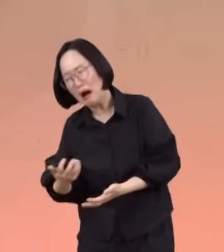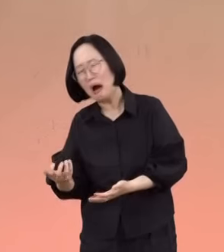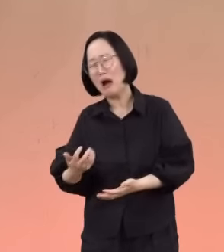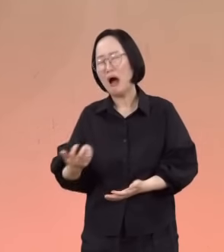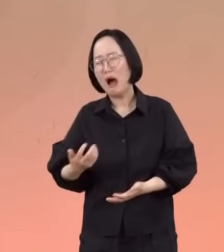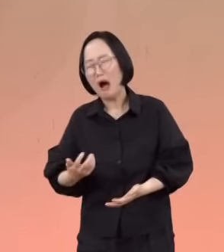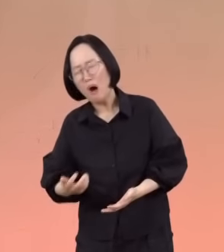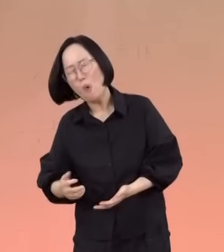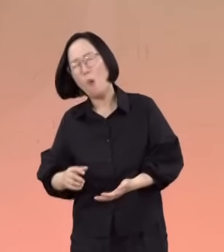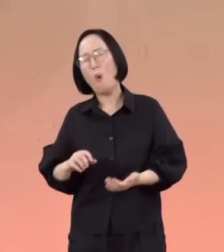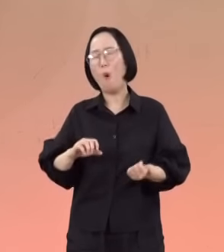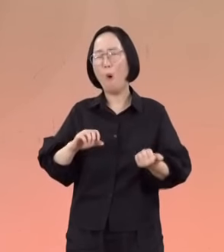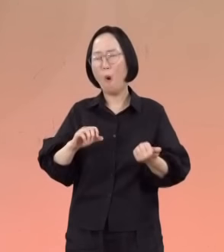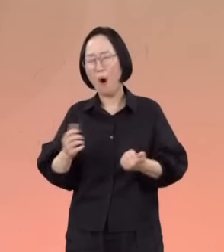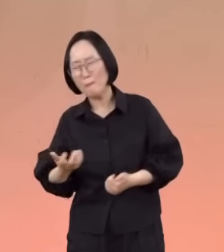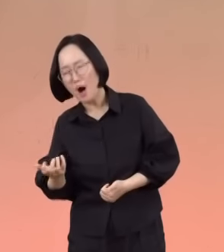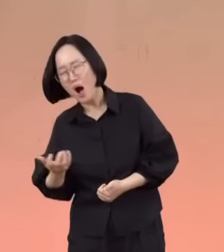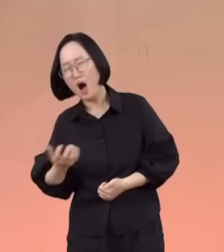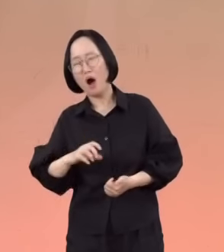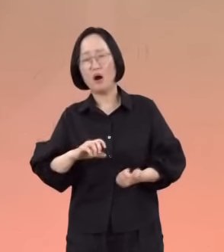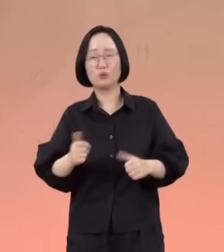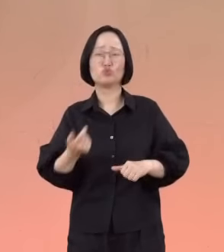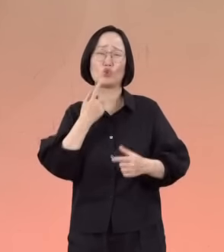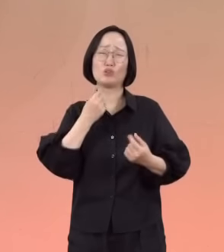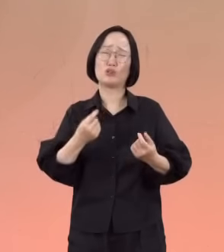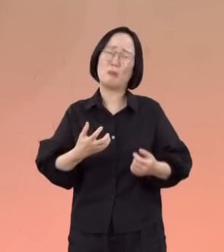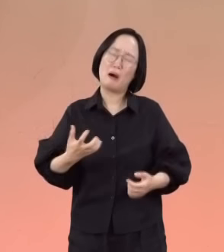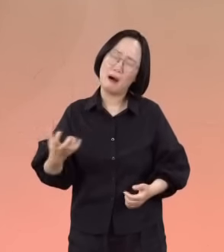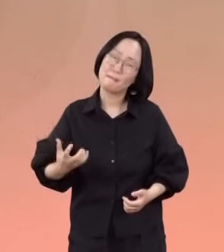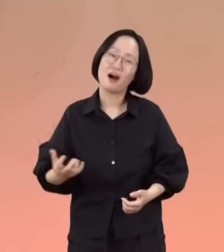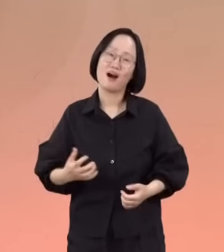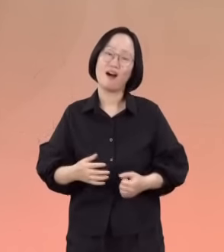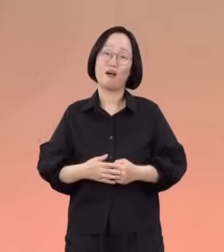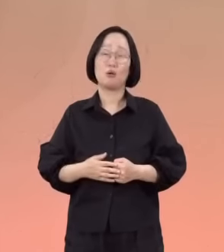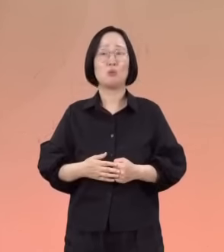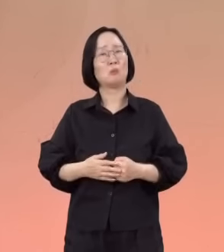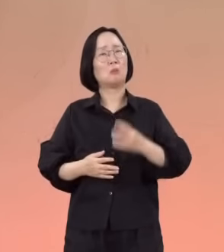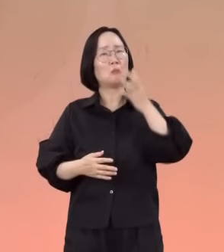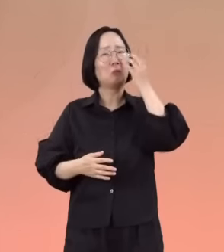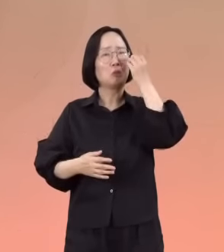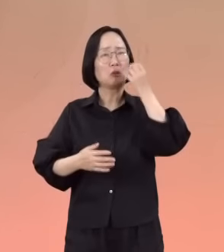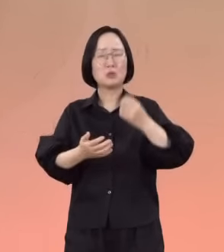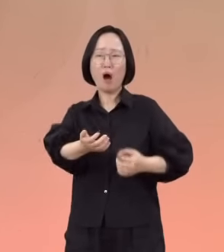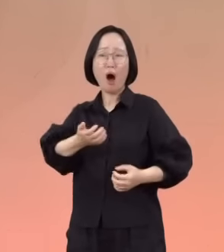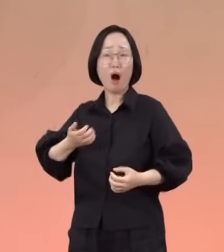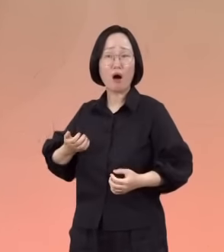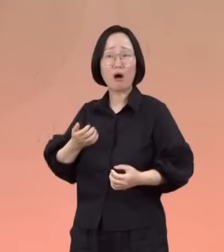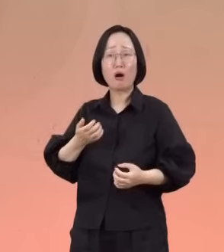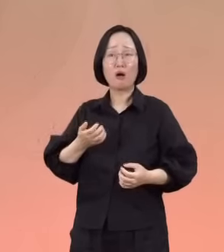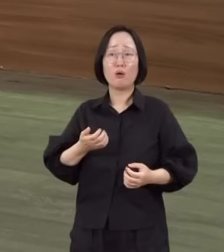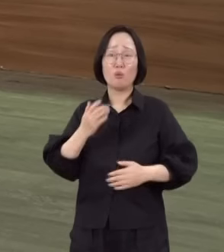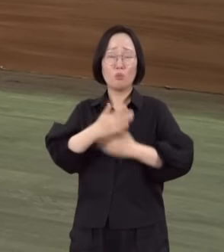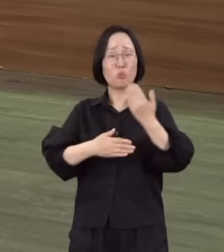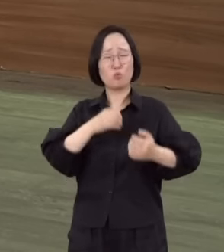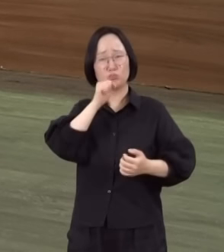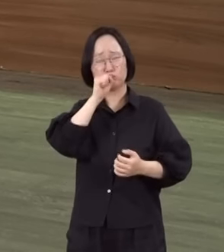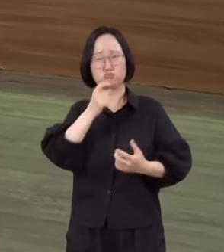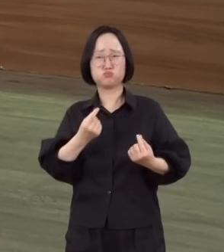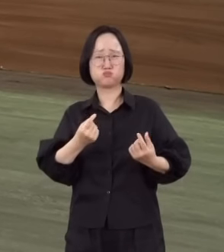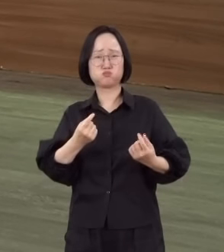이거 나 죽겠다 이거 어떡하냐 아까까지만해도 그 몸 컨디션이 좋았는데 갑자기